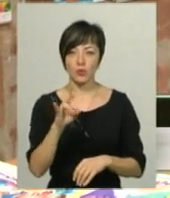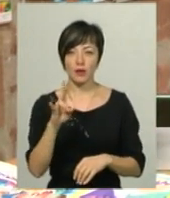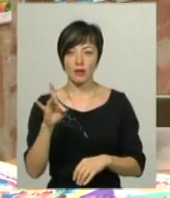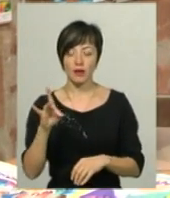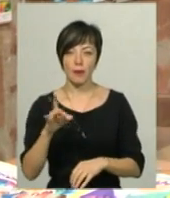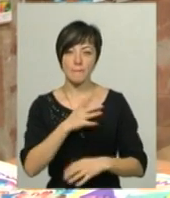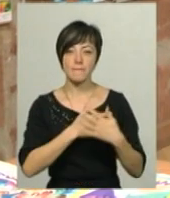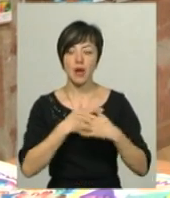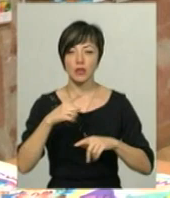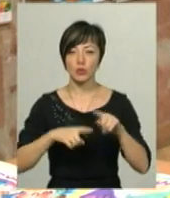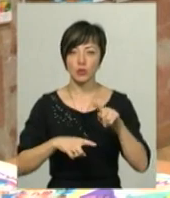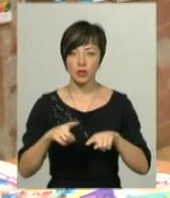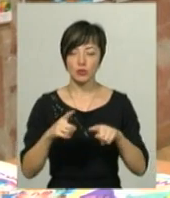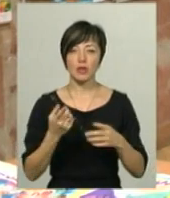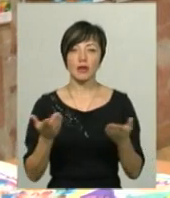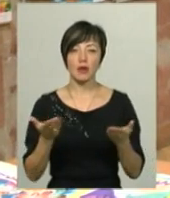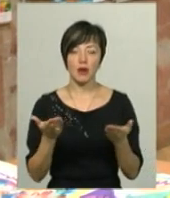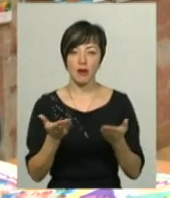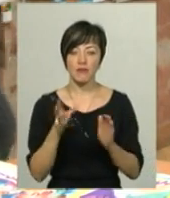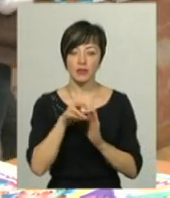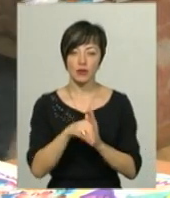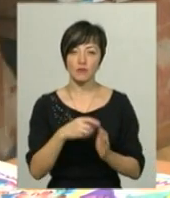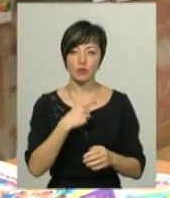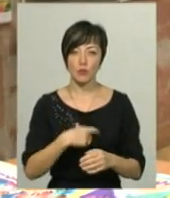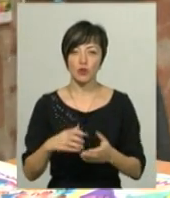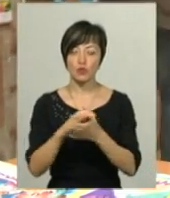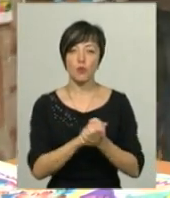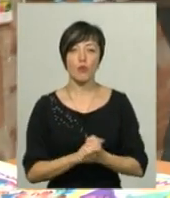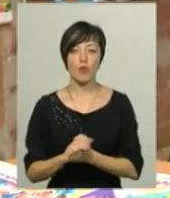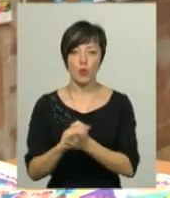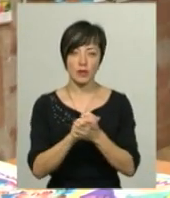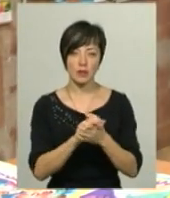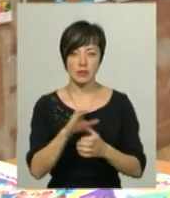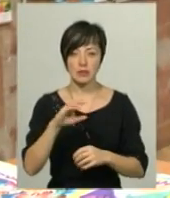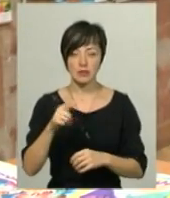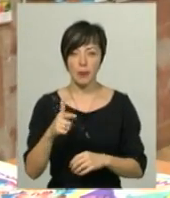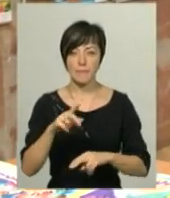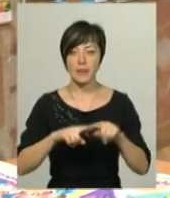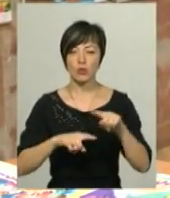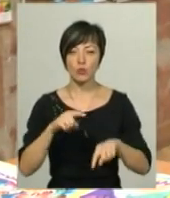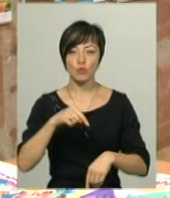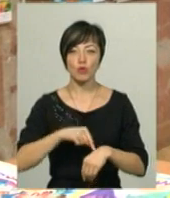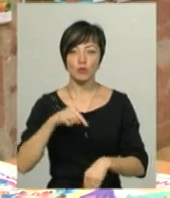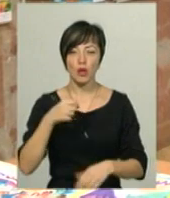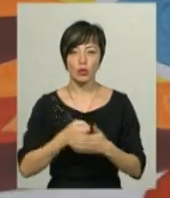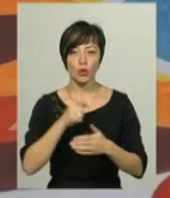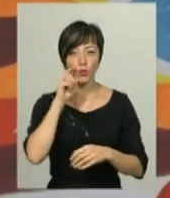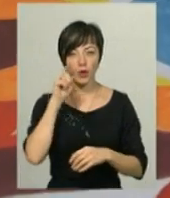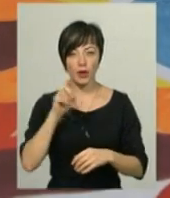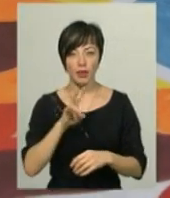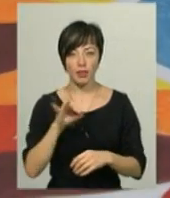такою патріотичною, яка втілює в собі соборність, патріотичні такі почуття до